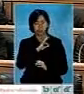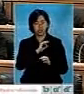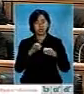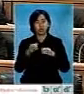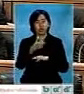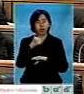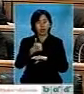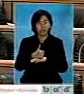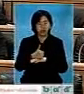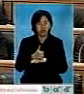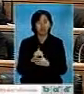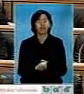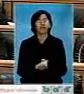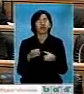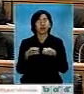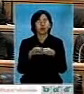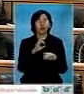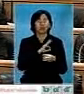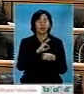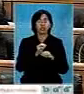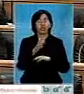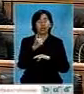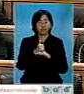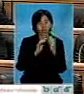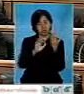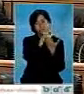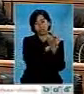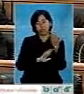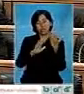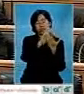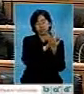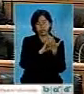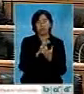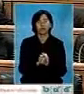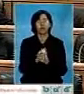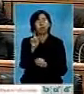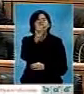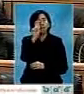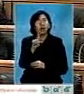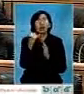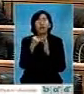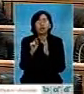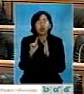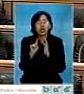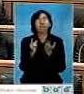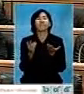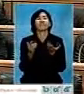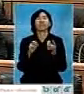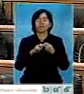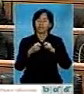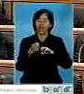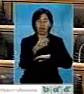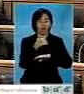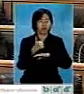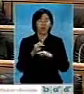นะครับทั่วประเทศนี่ถึงขาดความมั่นคงในทางการเมื